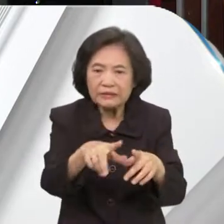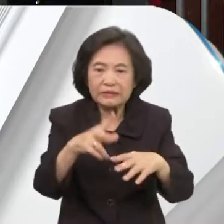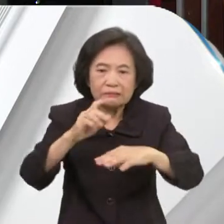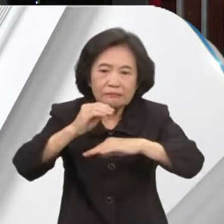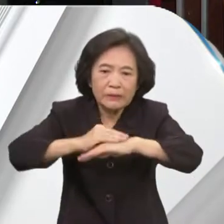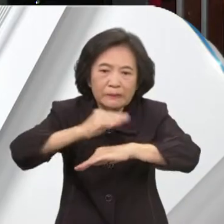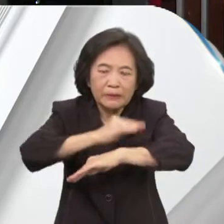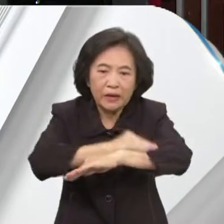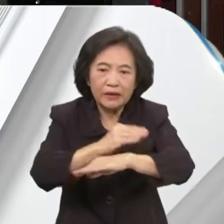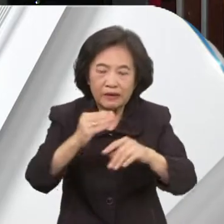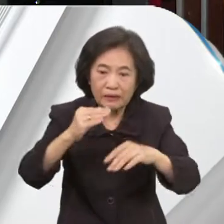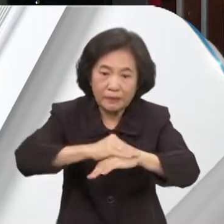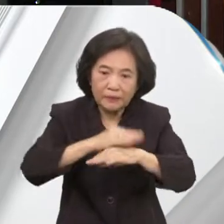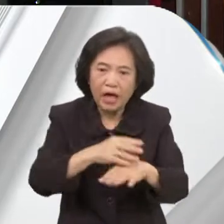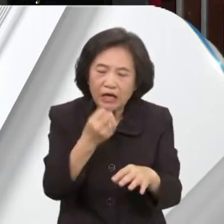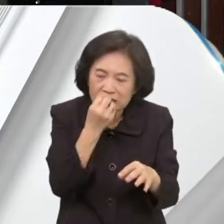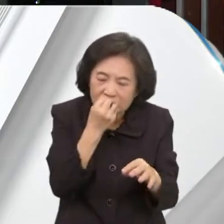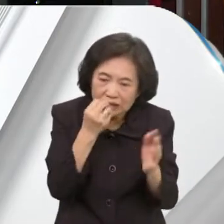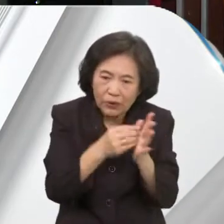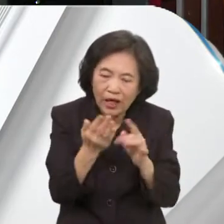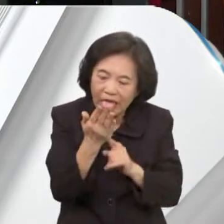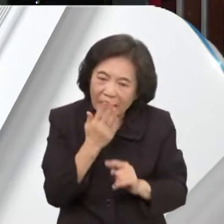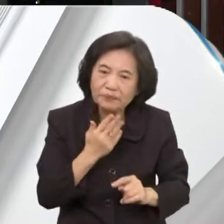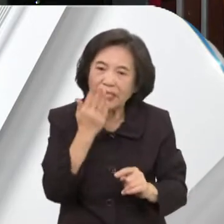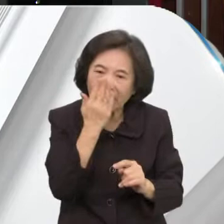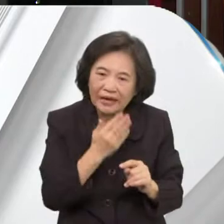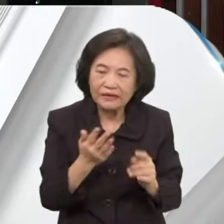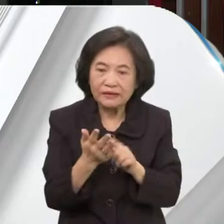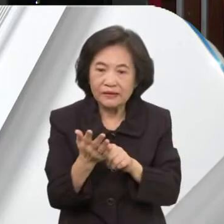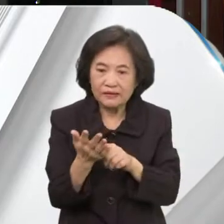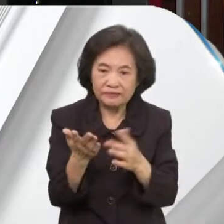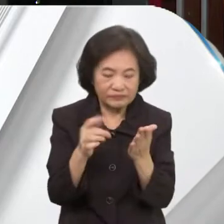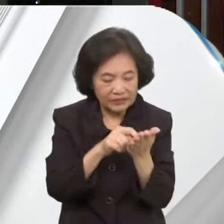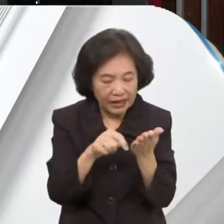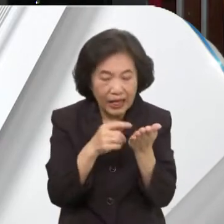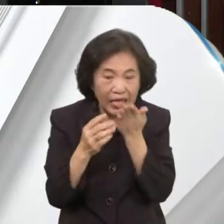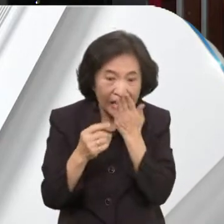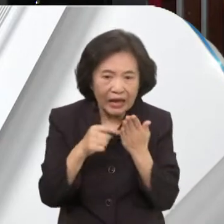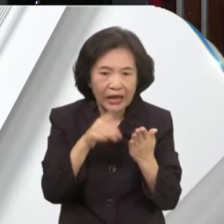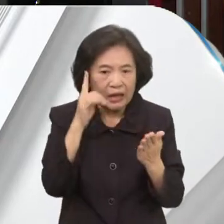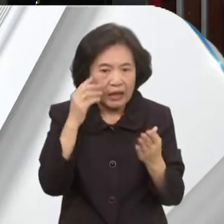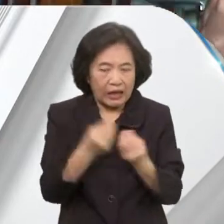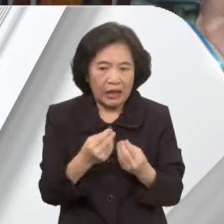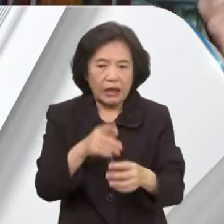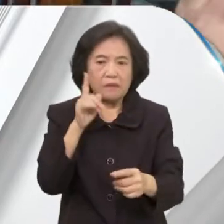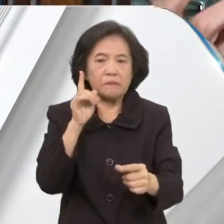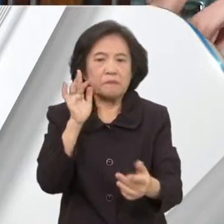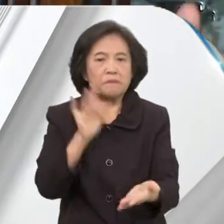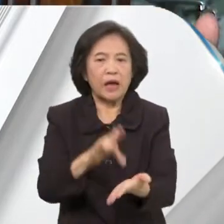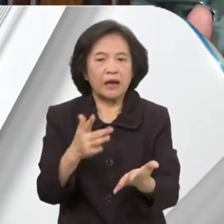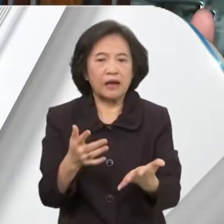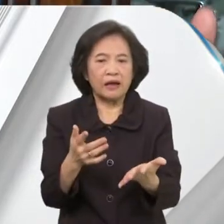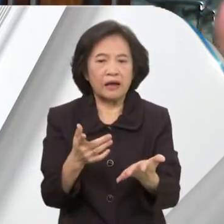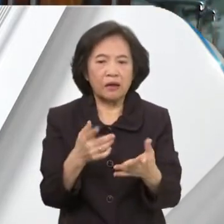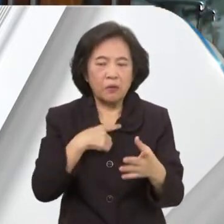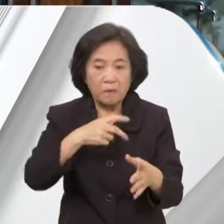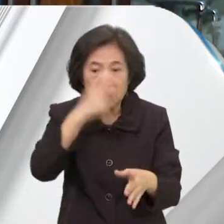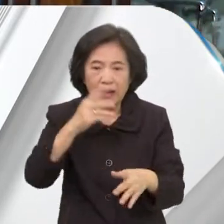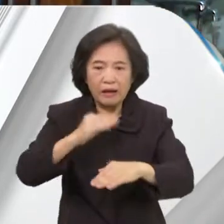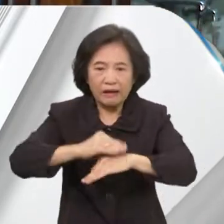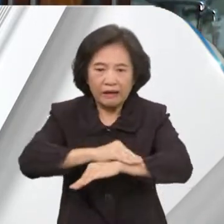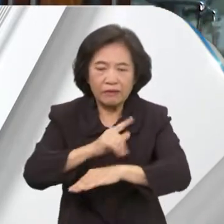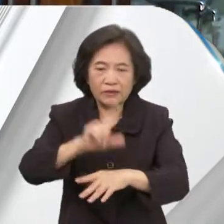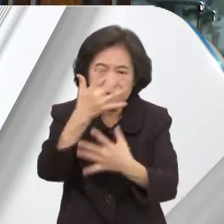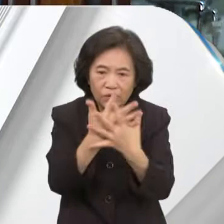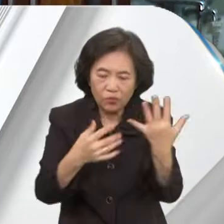它的毒液，它在吃完的时候，它有舔。他舔他的爪子的时候，他中毒了。 当我发现是蟾蜍的时候，上网找